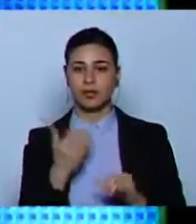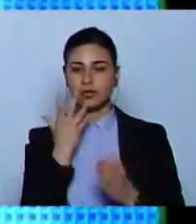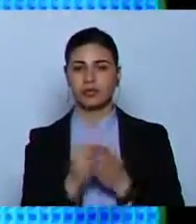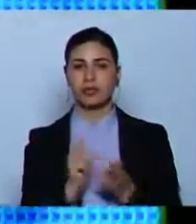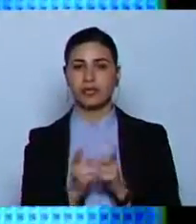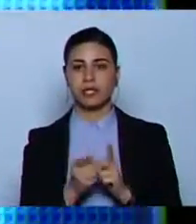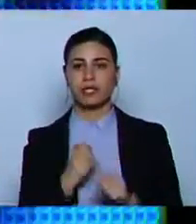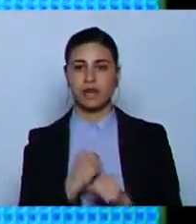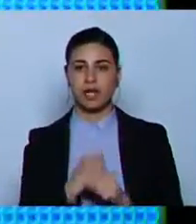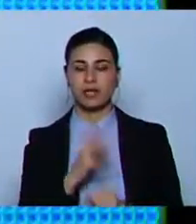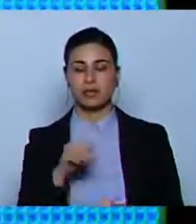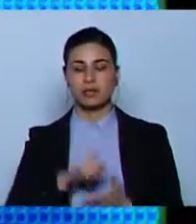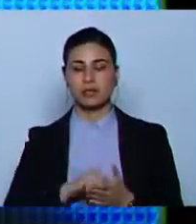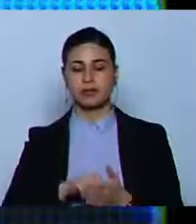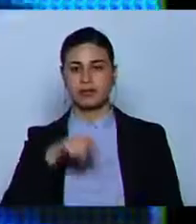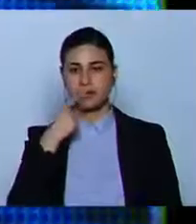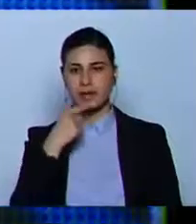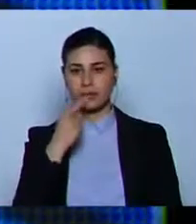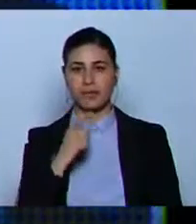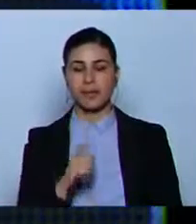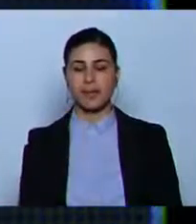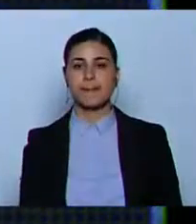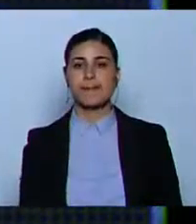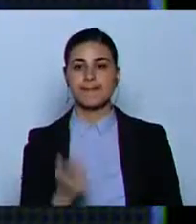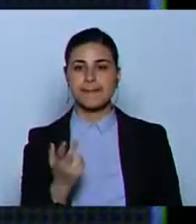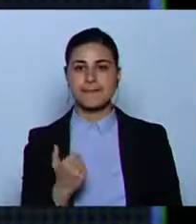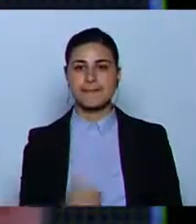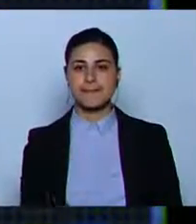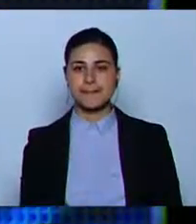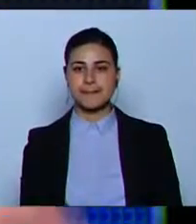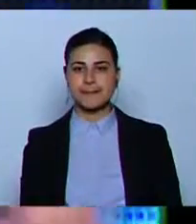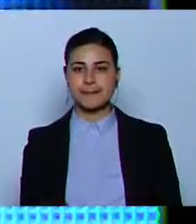პირიქით ვაკეთებთ და რაღაც არგუმენტები მოგვაქვს. აუცილებლად უნდა გაგცეს ესეთი ამბავი. ამ რაუში